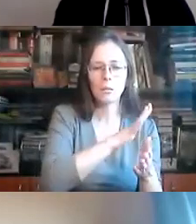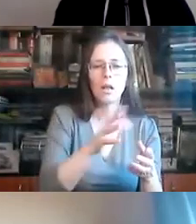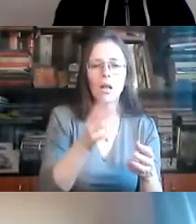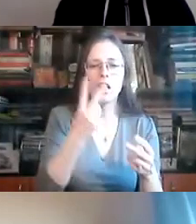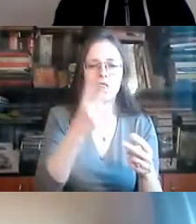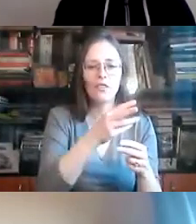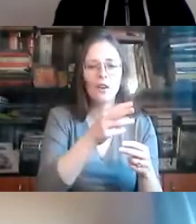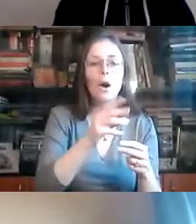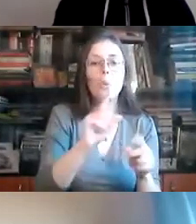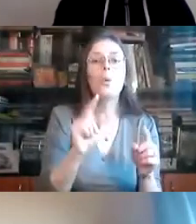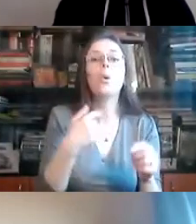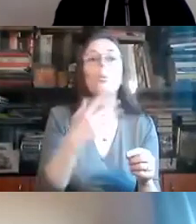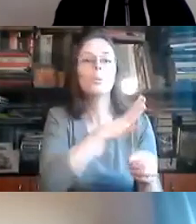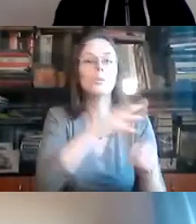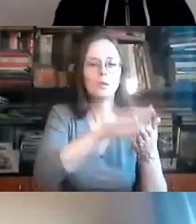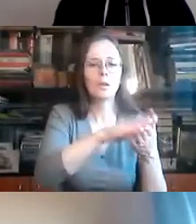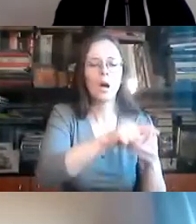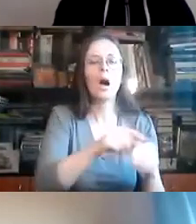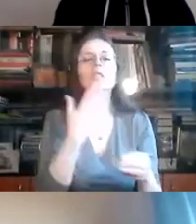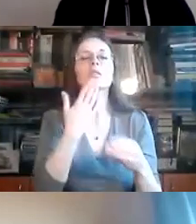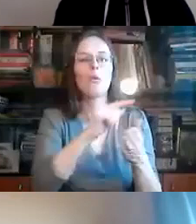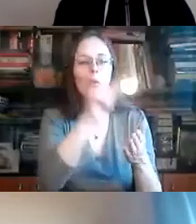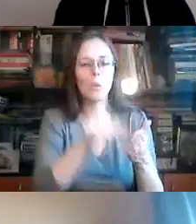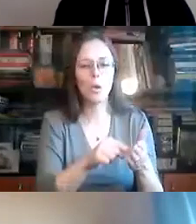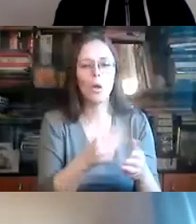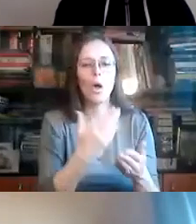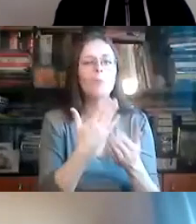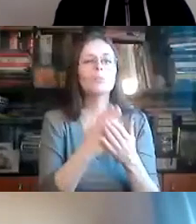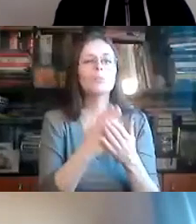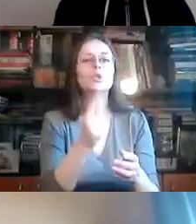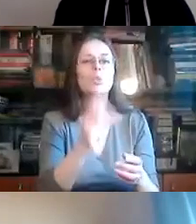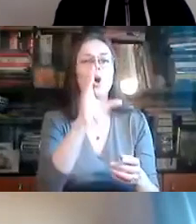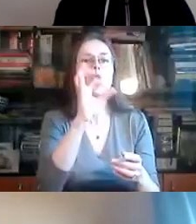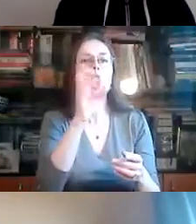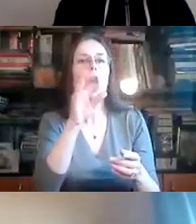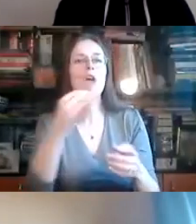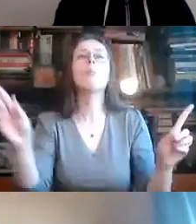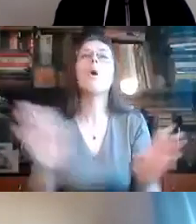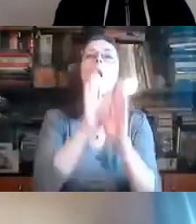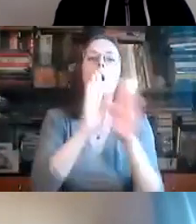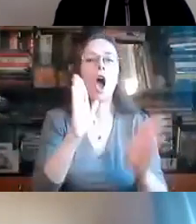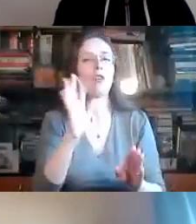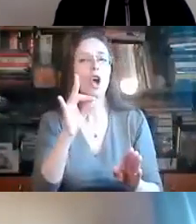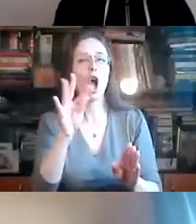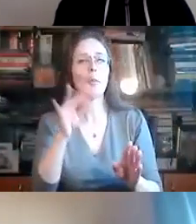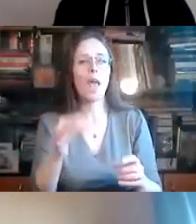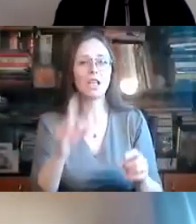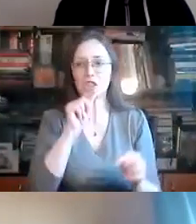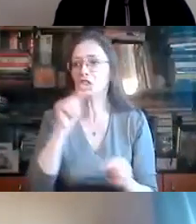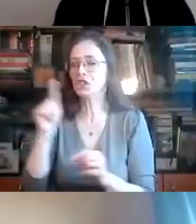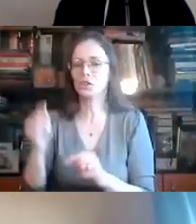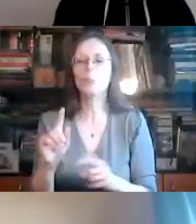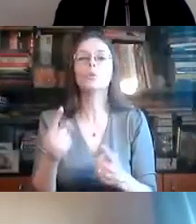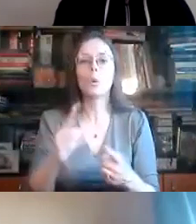поет, а воробушек чирикает? Ну, потому что он онлайн закончил консерваторию. Вот, наверное, это тоже нас никогда